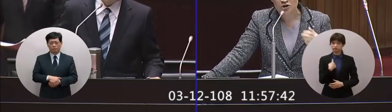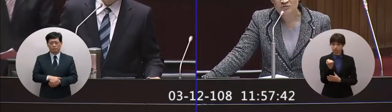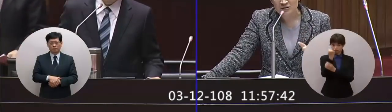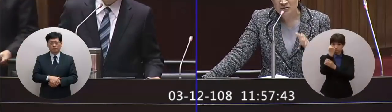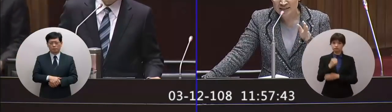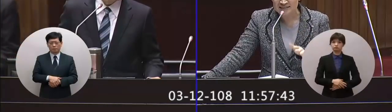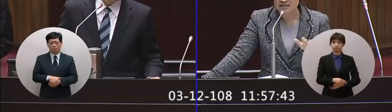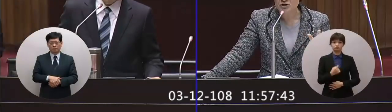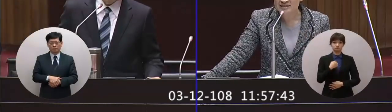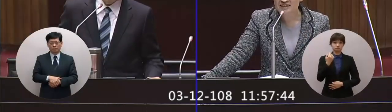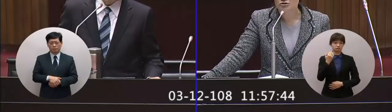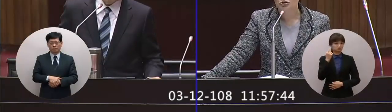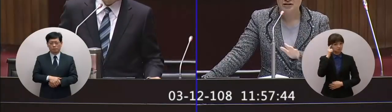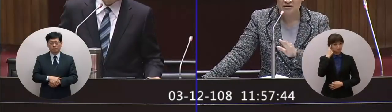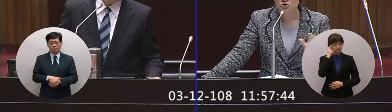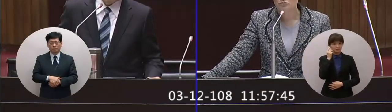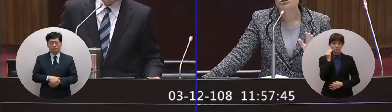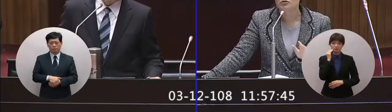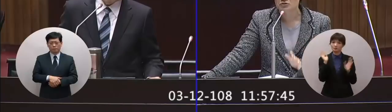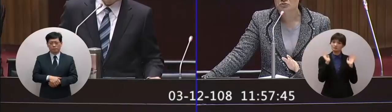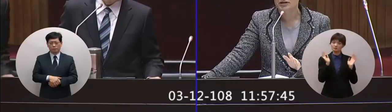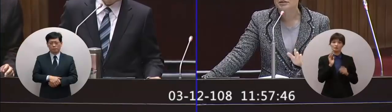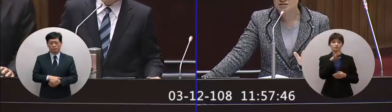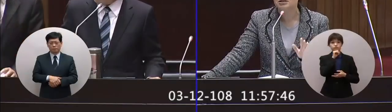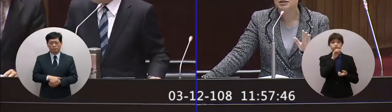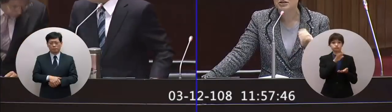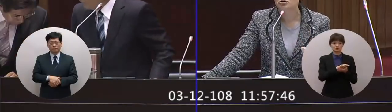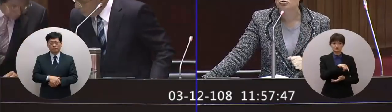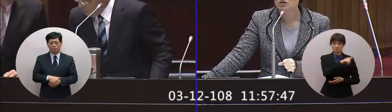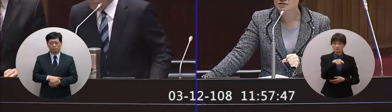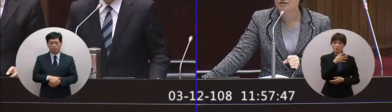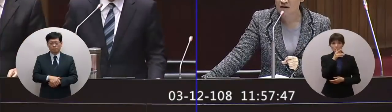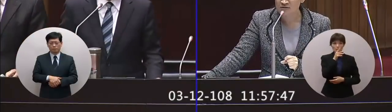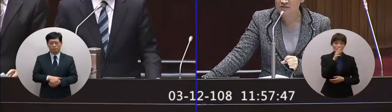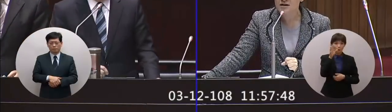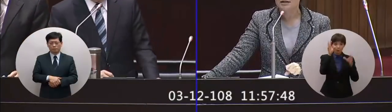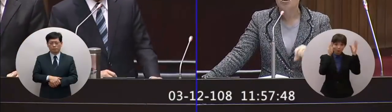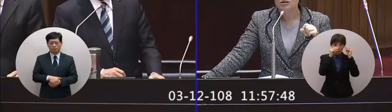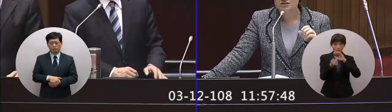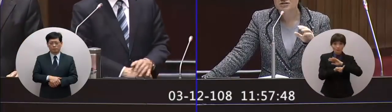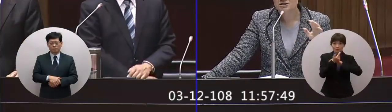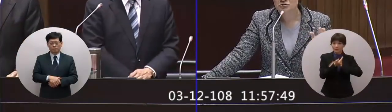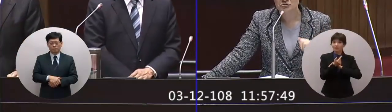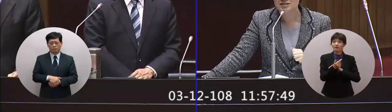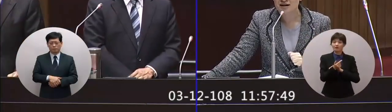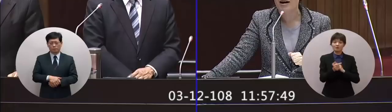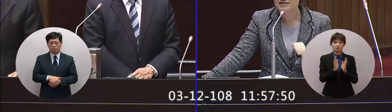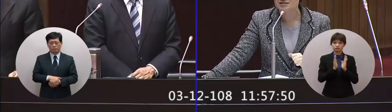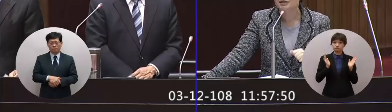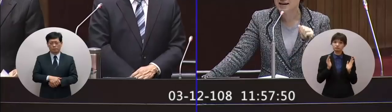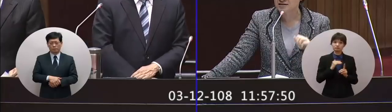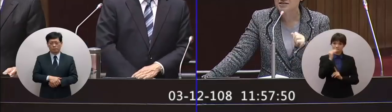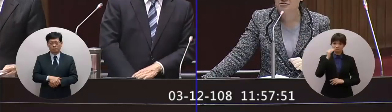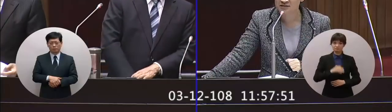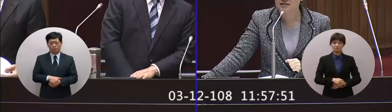讲，从年纪越小学各种不同的语言，其实接受度是更高的。那我认识的许多小